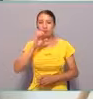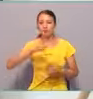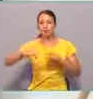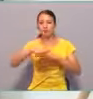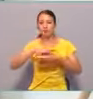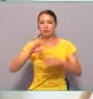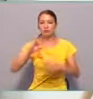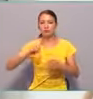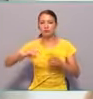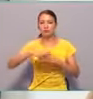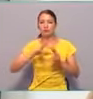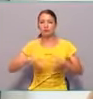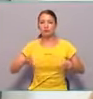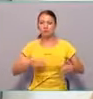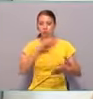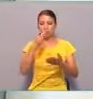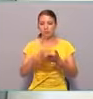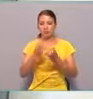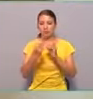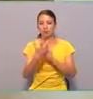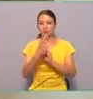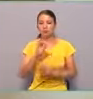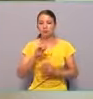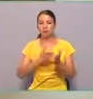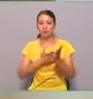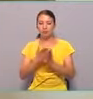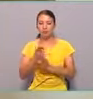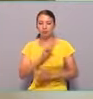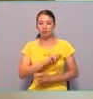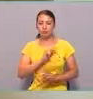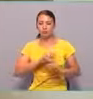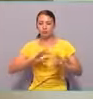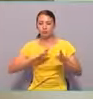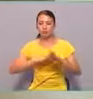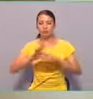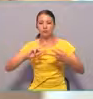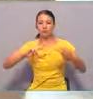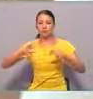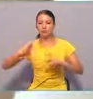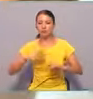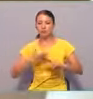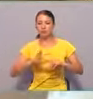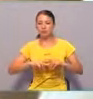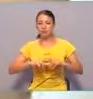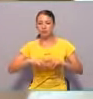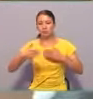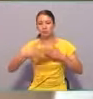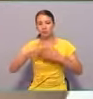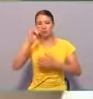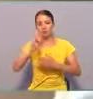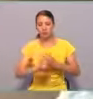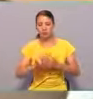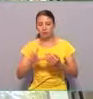мен Ордабасы ауданының әкімдігі жауапты 13-ші секторда толықтай ауыстырылуда. Сонымен қатар жаппай сынған есік терезелері